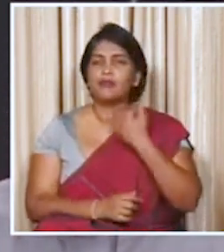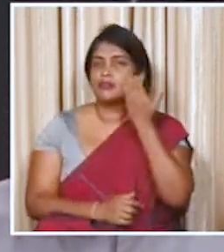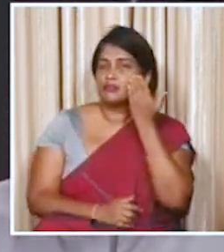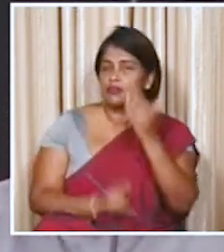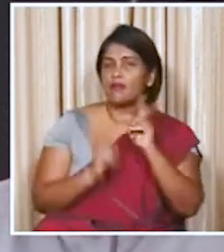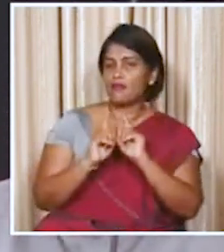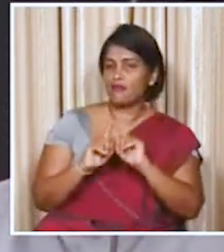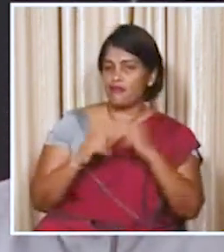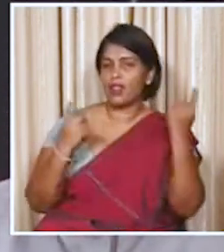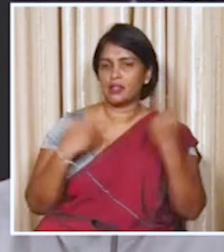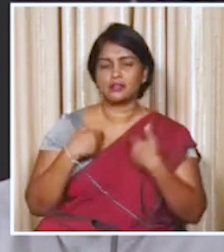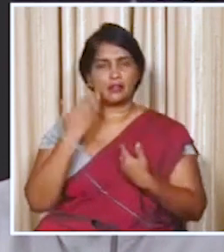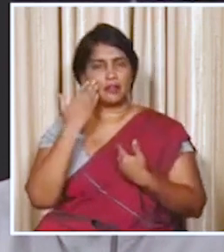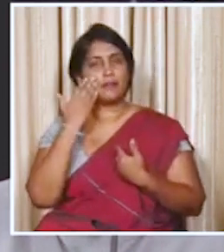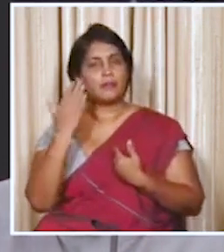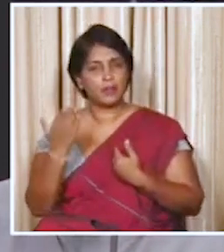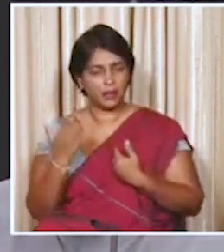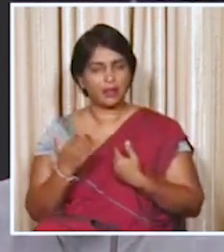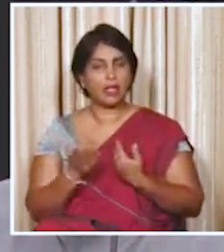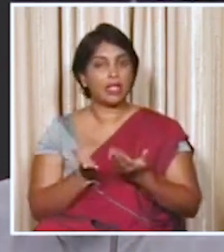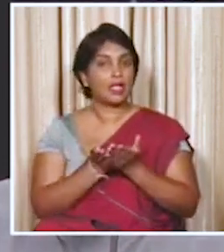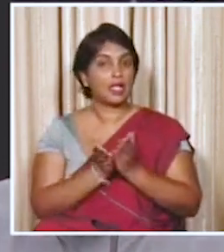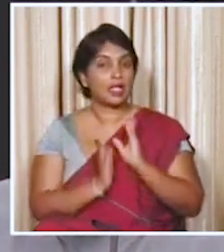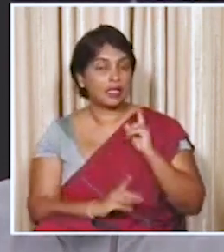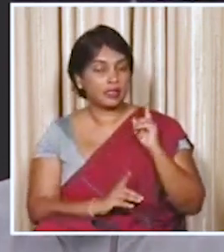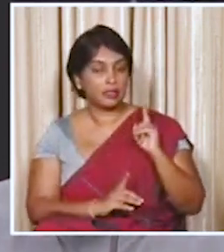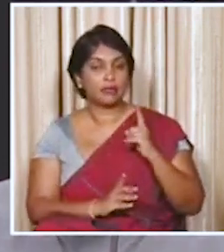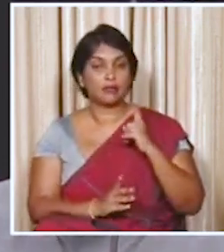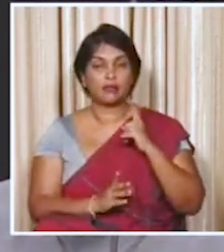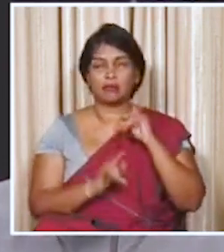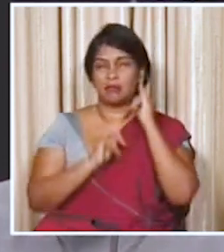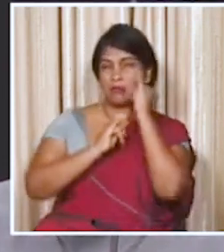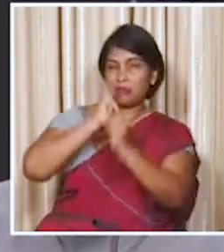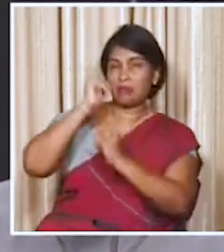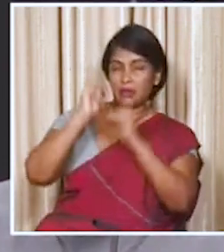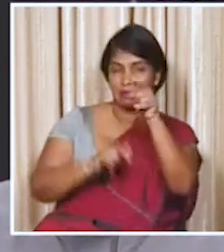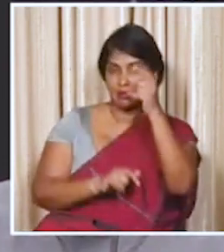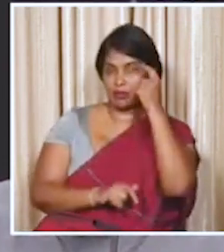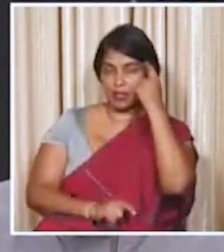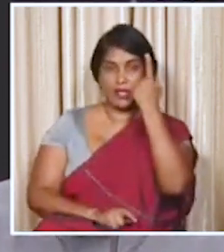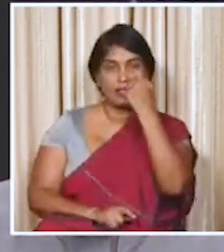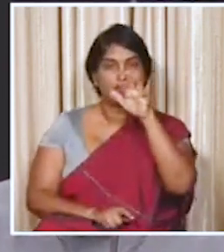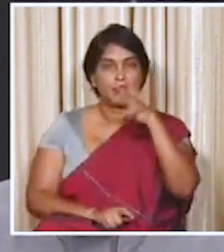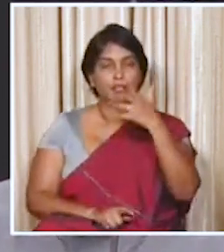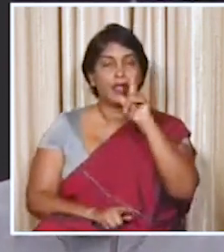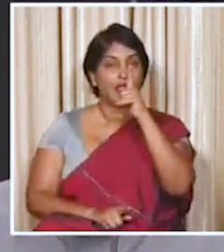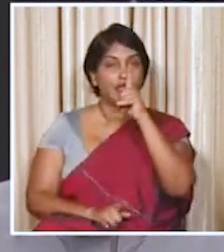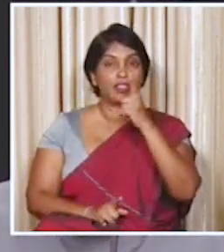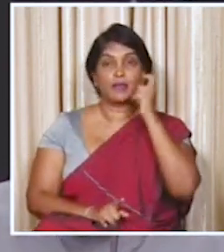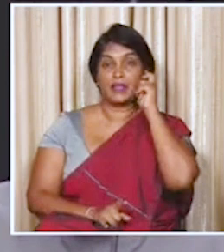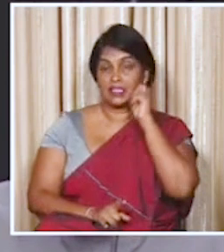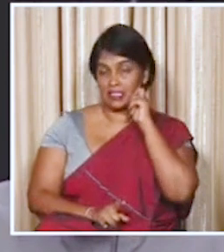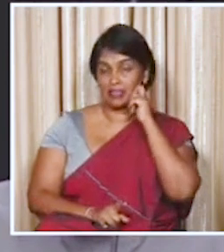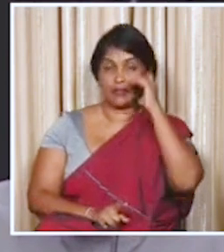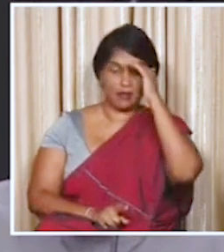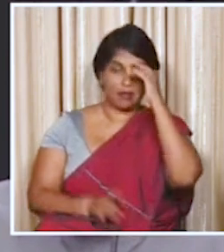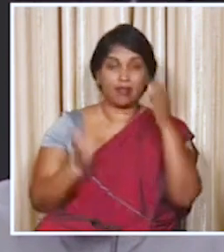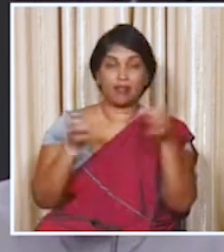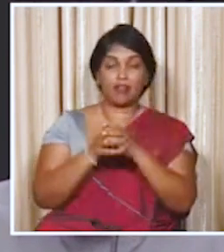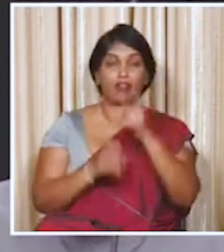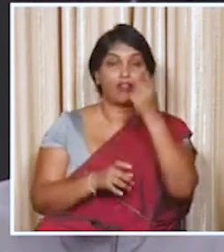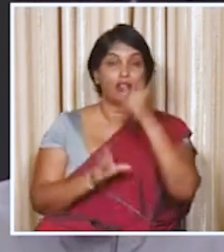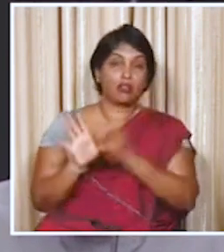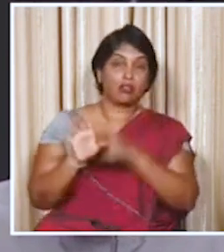මේ වෙනස ඔබතුමාලගේ. ඉන්දිය ව්‍යාප්තවාදී වෙන්නේ ඔබතුමිට මතකයි 70 රෝහණ විජේවීර සහෝදරයත් එක්ක තරුණයෝ